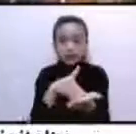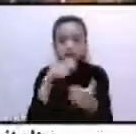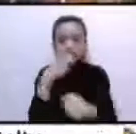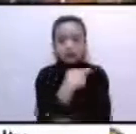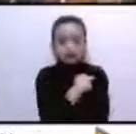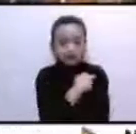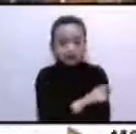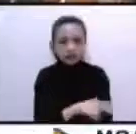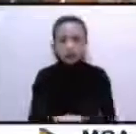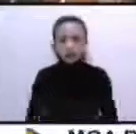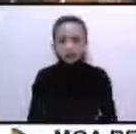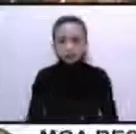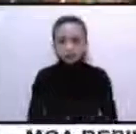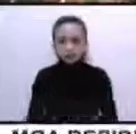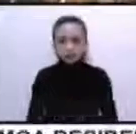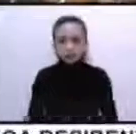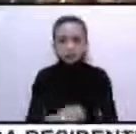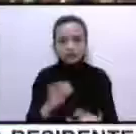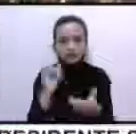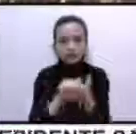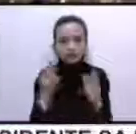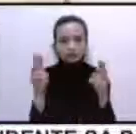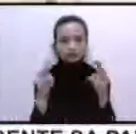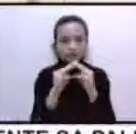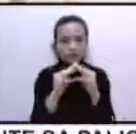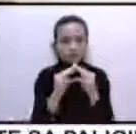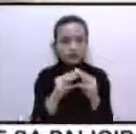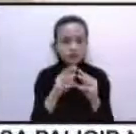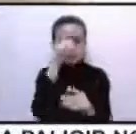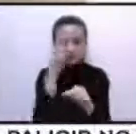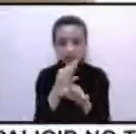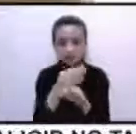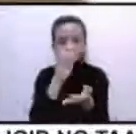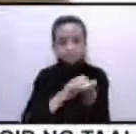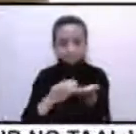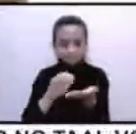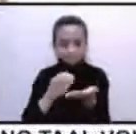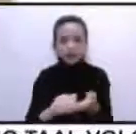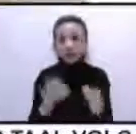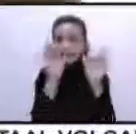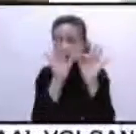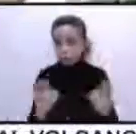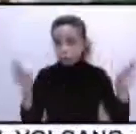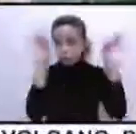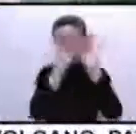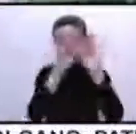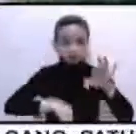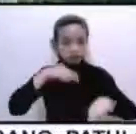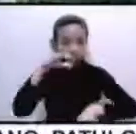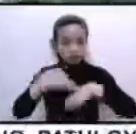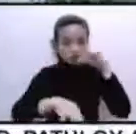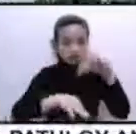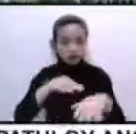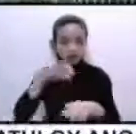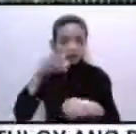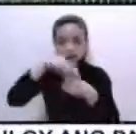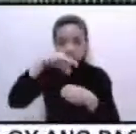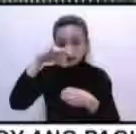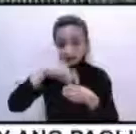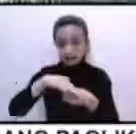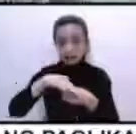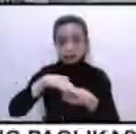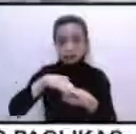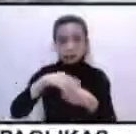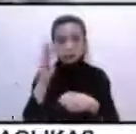the center of the Muslim faith. Tiwala si Lopez na mahalaga ang kontribusyon sa local elections sa mga Pilipinong Muslim na butante